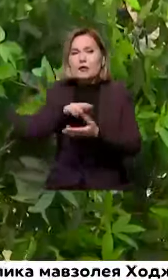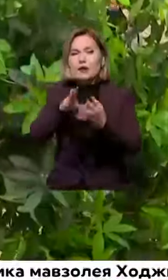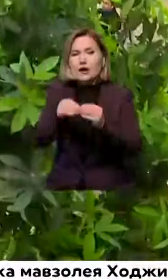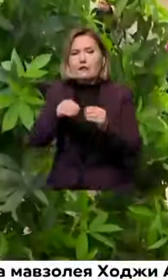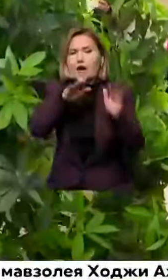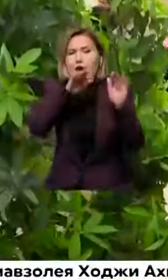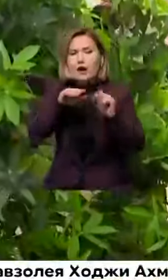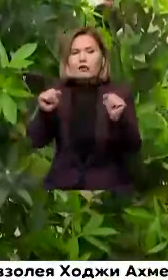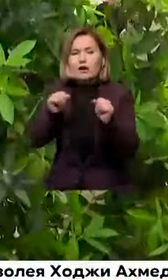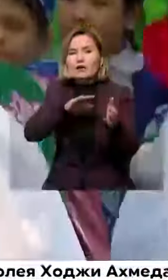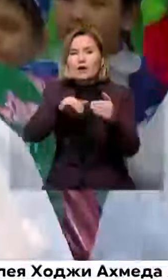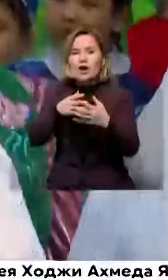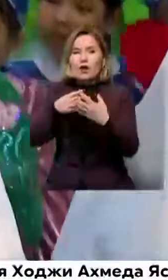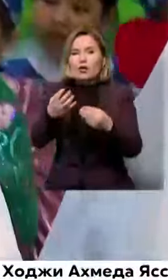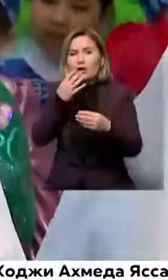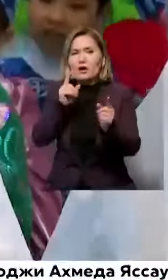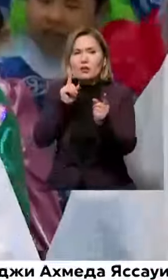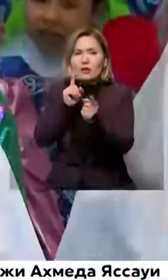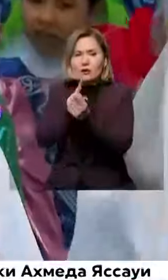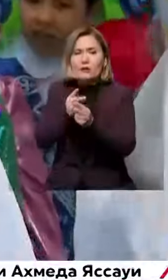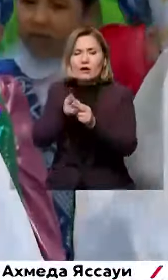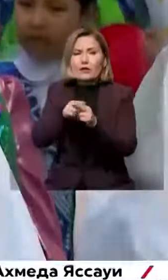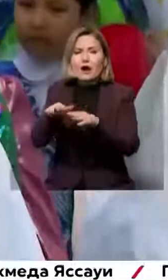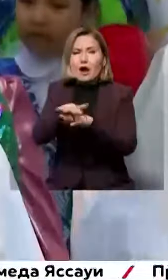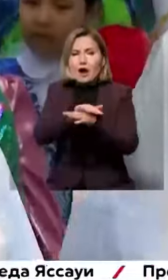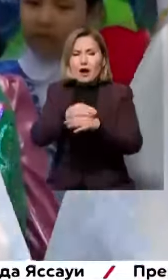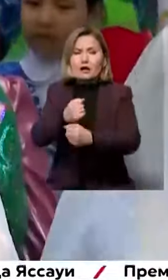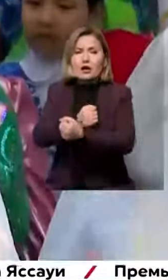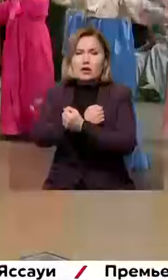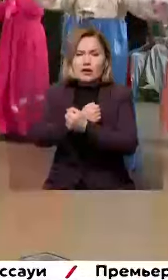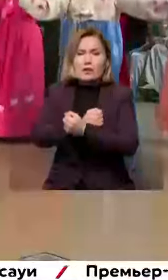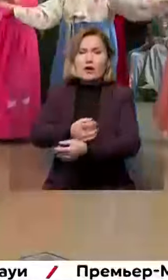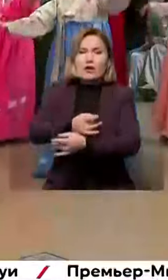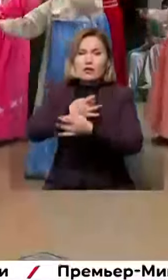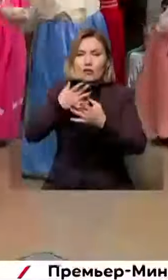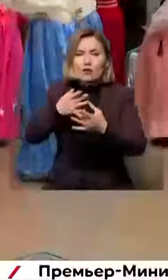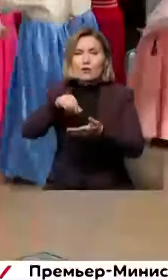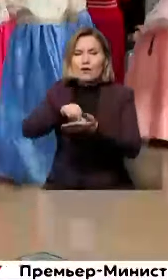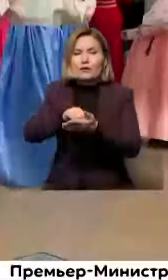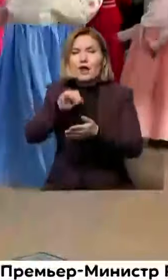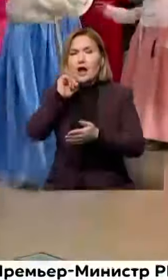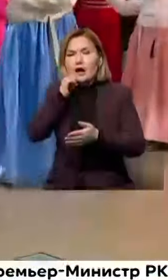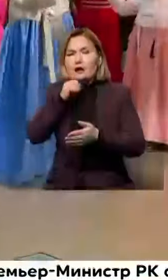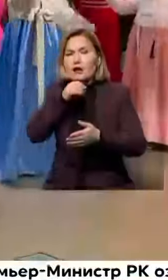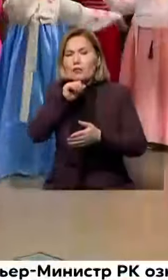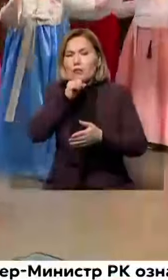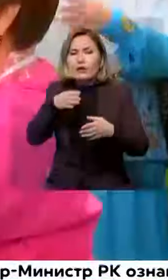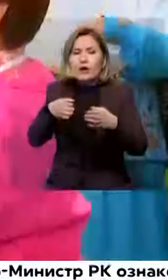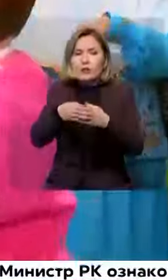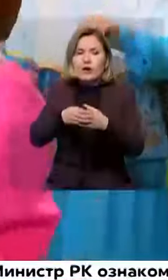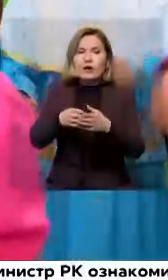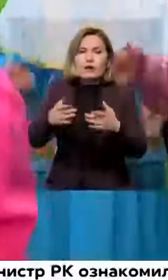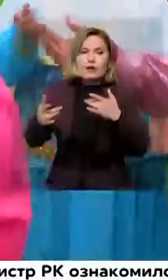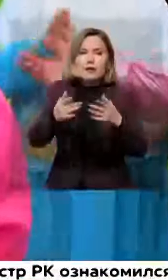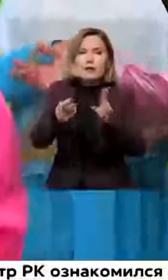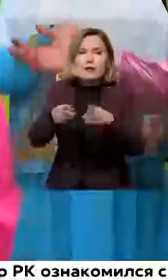аман шығып, көктеммен қауышқан жұртшылық көрісу рәсімін жасады. Әжелер ансамблі қатысып, ән жырдан шашу шашты. Этномәдени